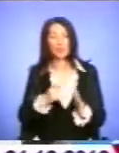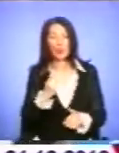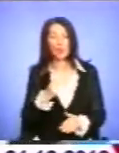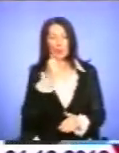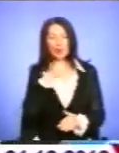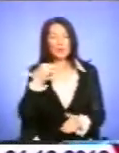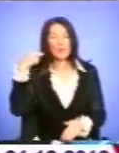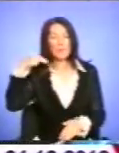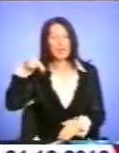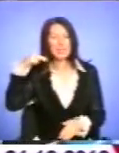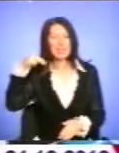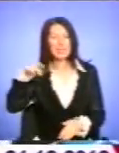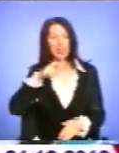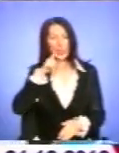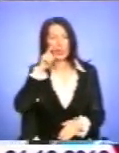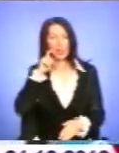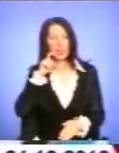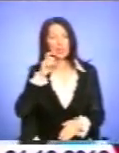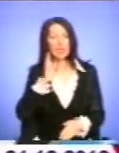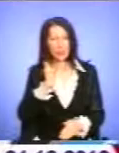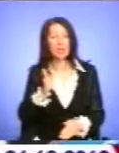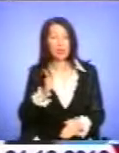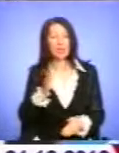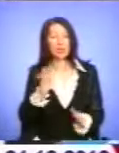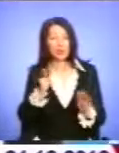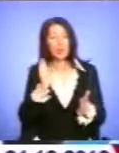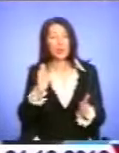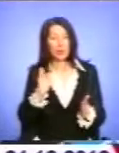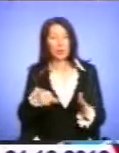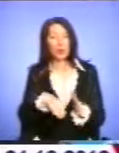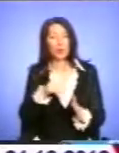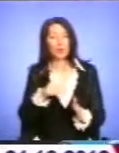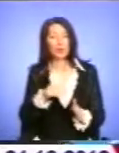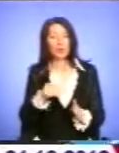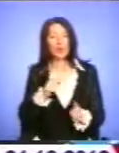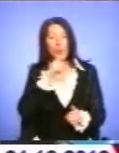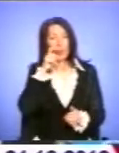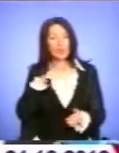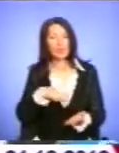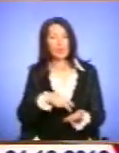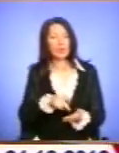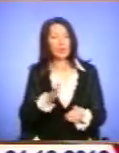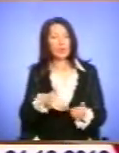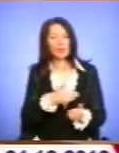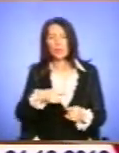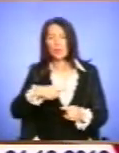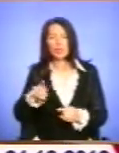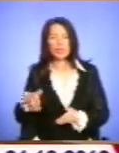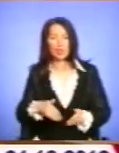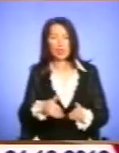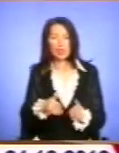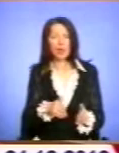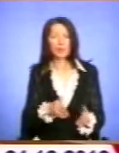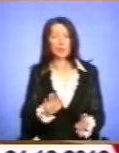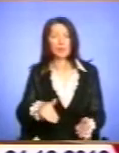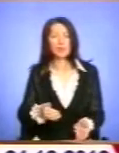91-му році президентом України, якби він був обраний, то Україна була пішла цілком іншим шляхом. Після покладання